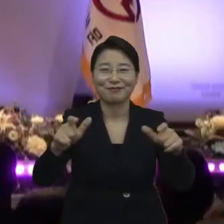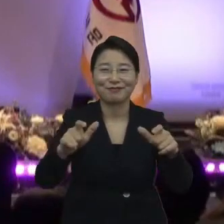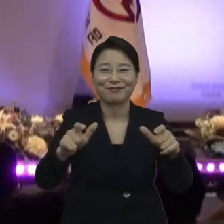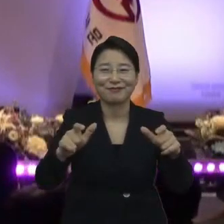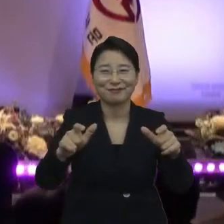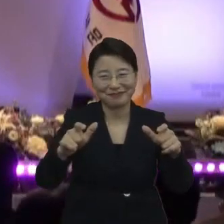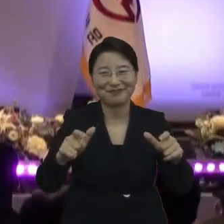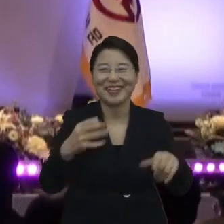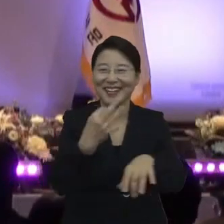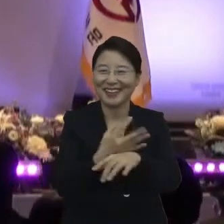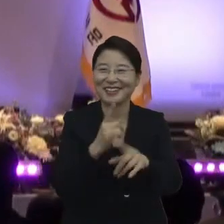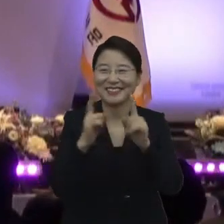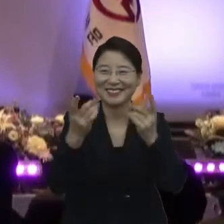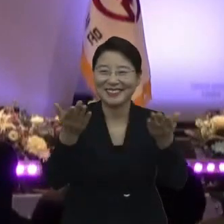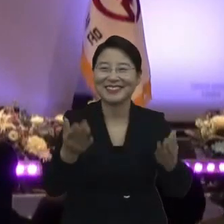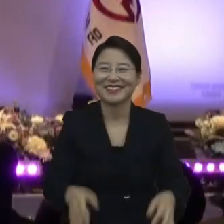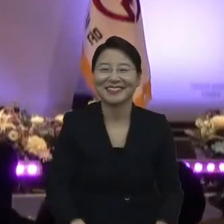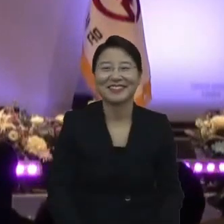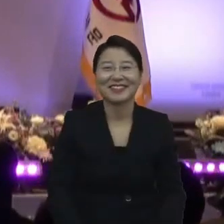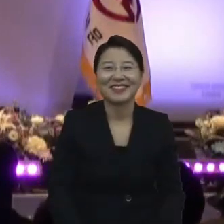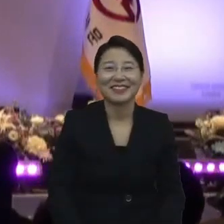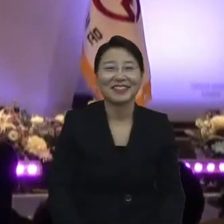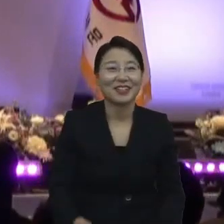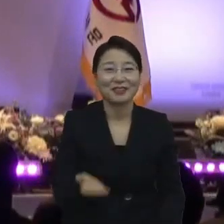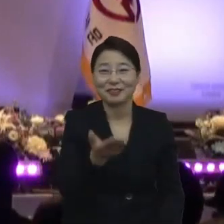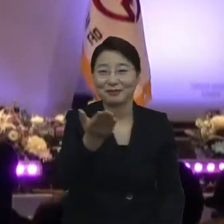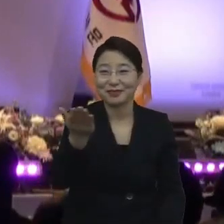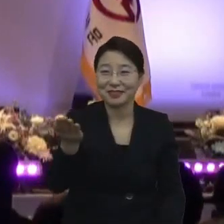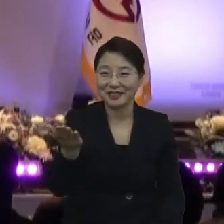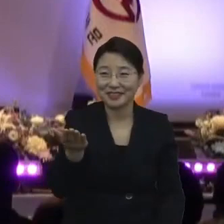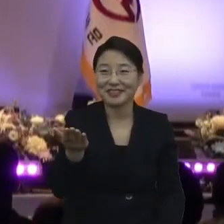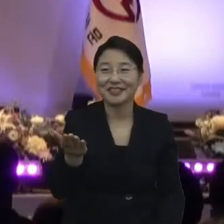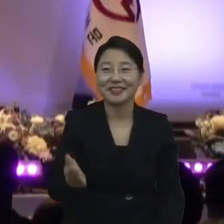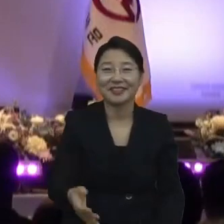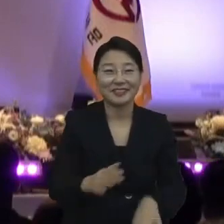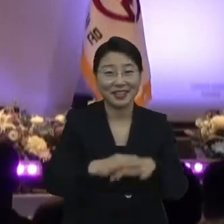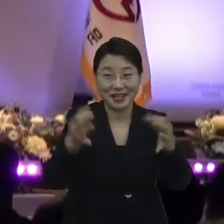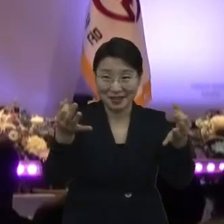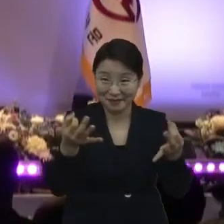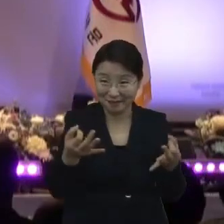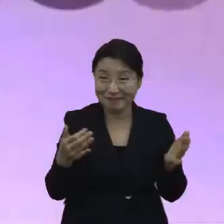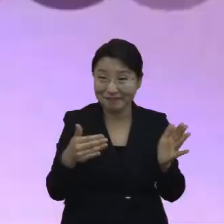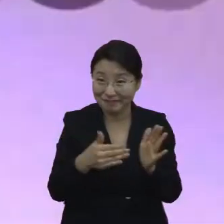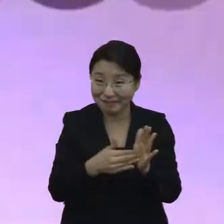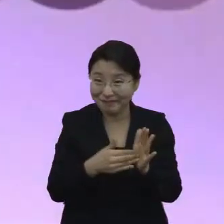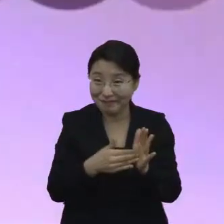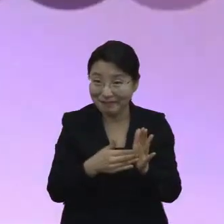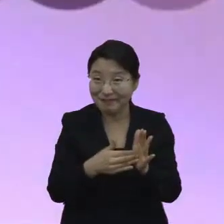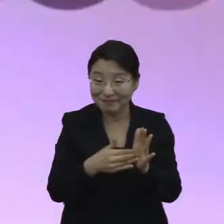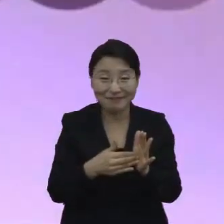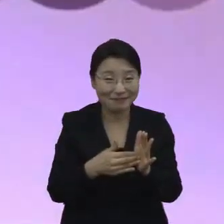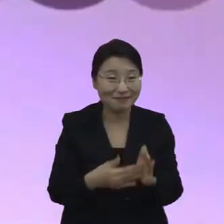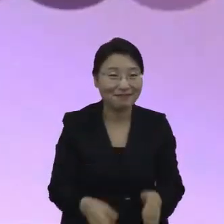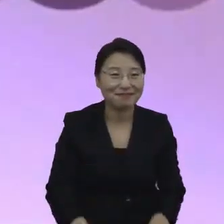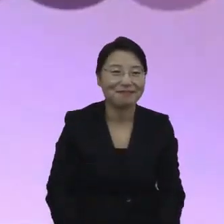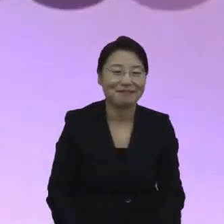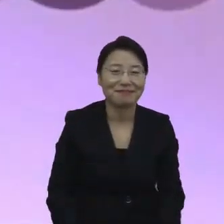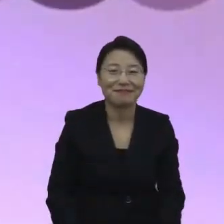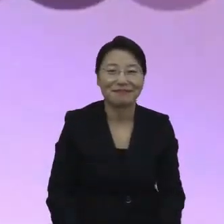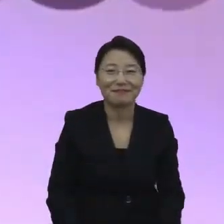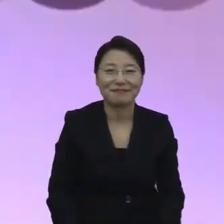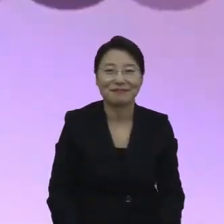네 간단히 하겠습니다. 여러분 잘 보셨습니까? 네.